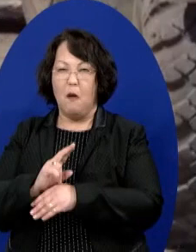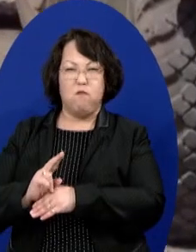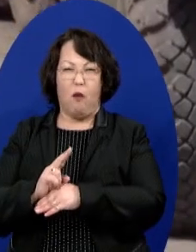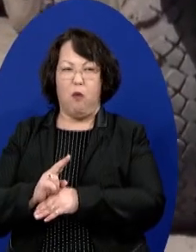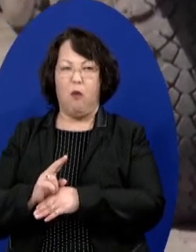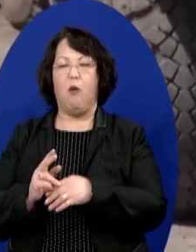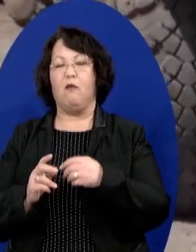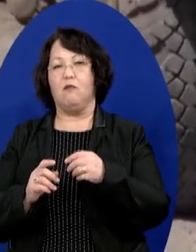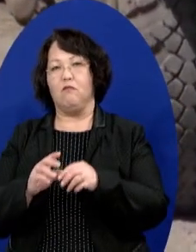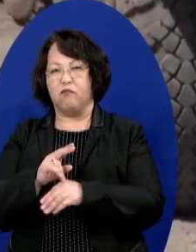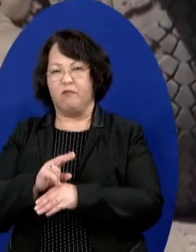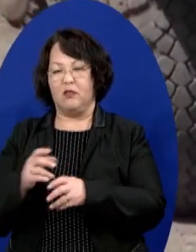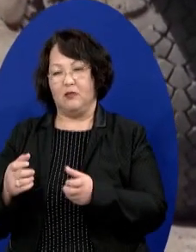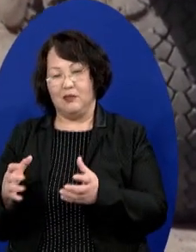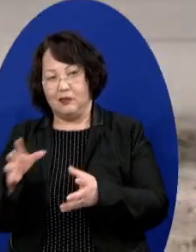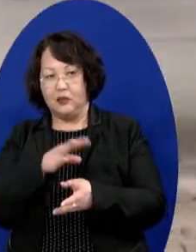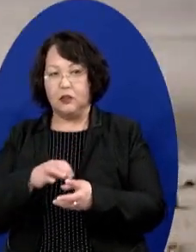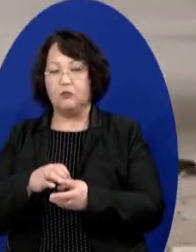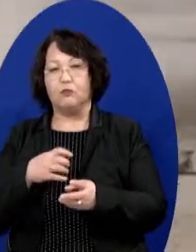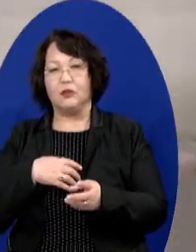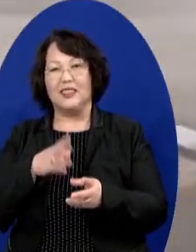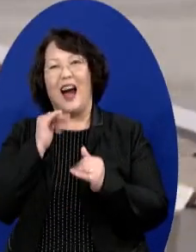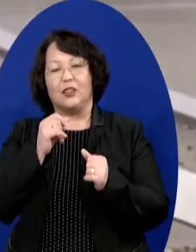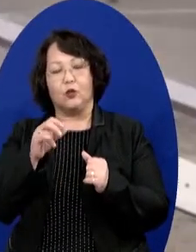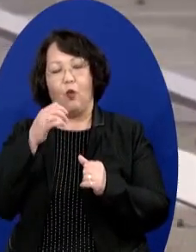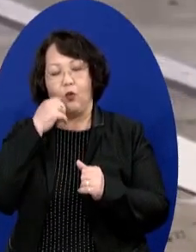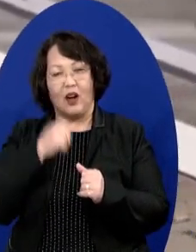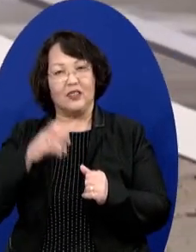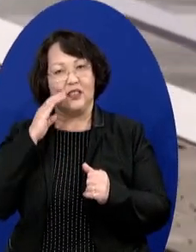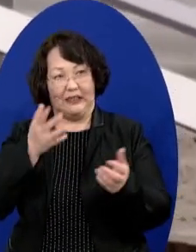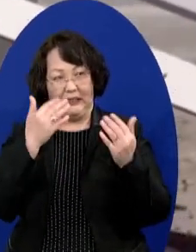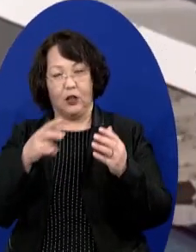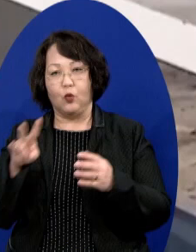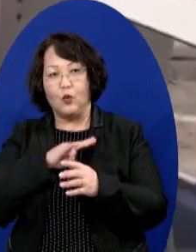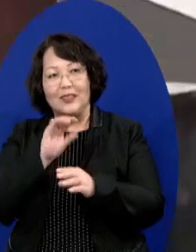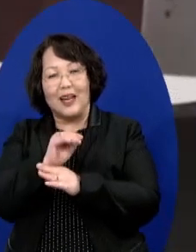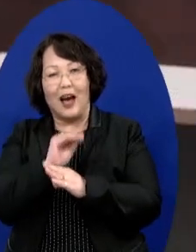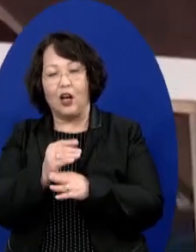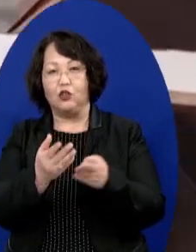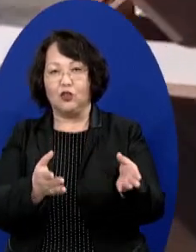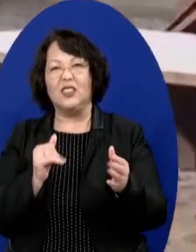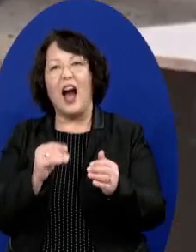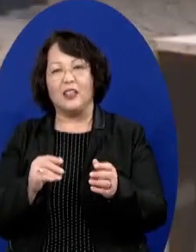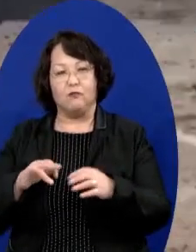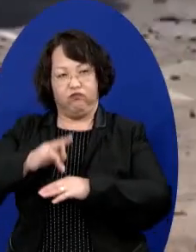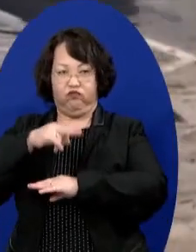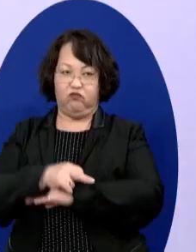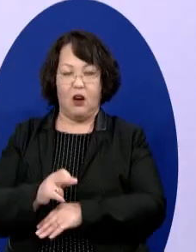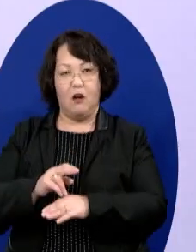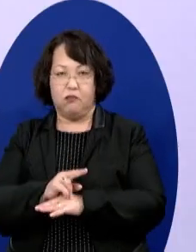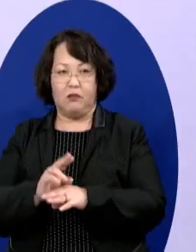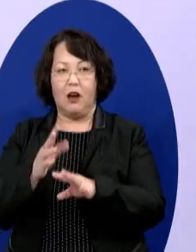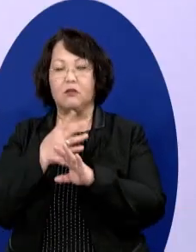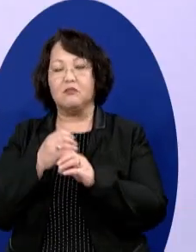цэргийг нутагтаа сургахаар болж байгаагаа зарлжээ. Герман улс өмнө нь Украины байдалд НАТОг татан оролцуулахаас сэрэмжлэх